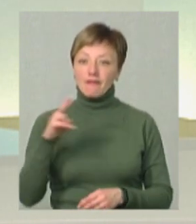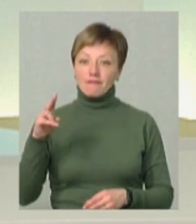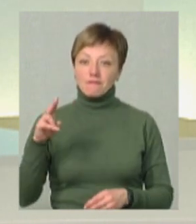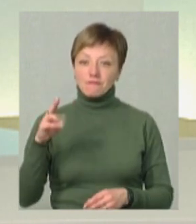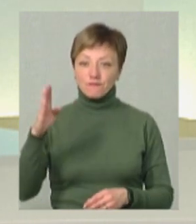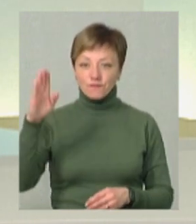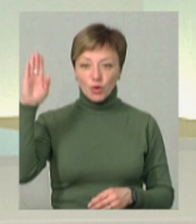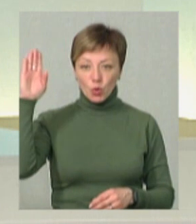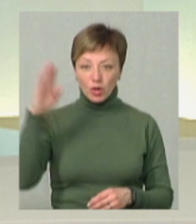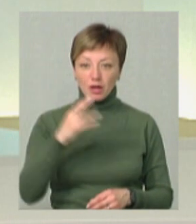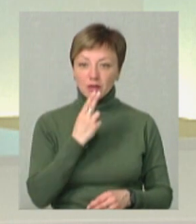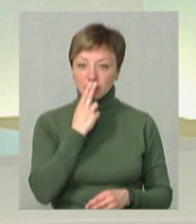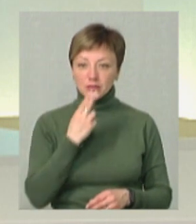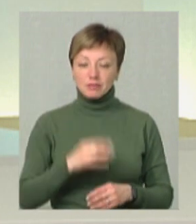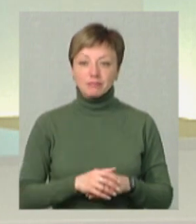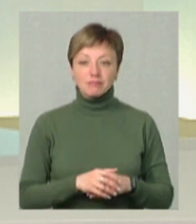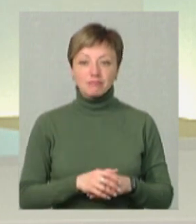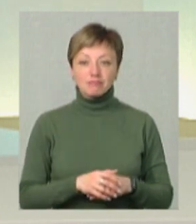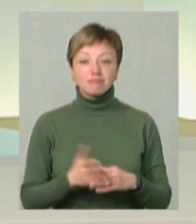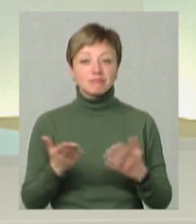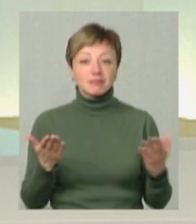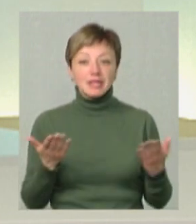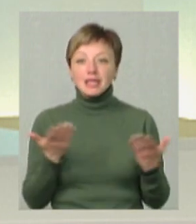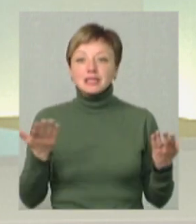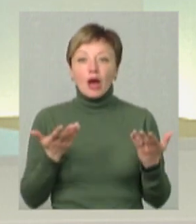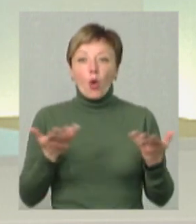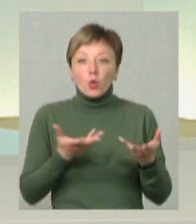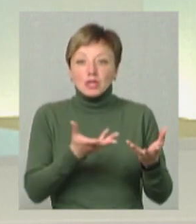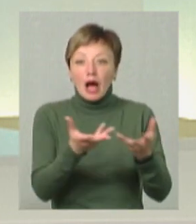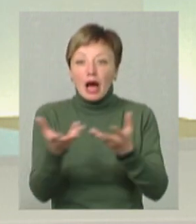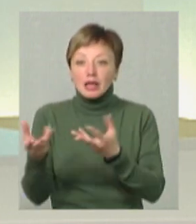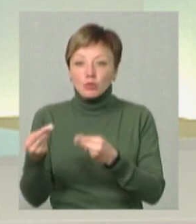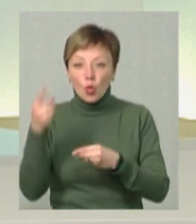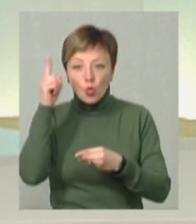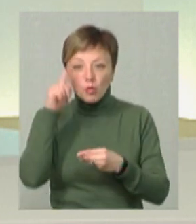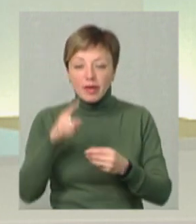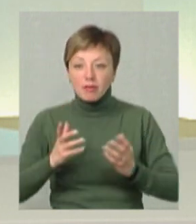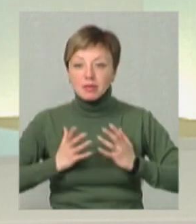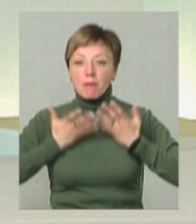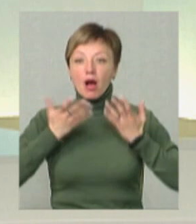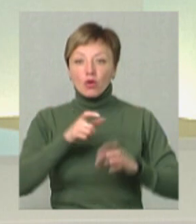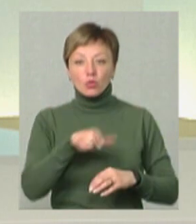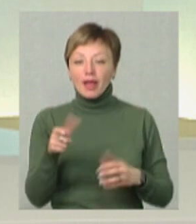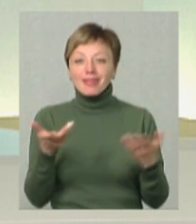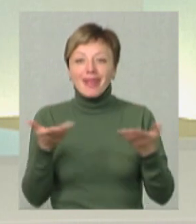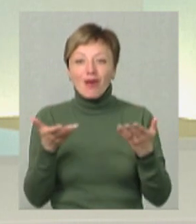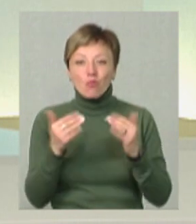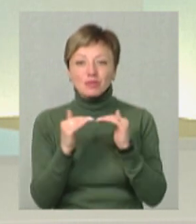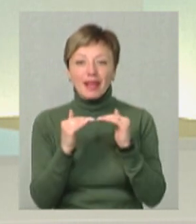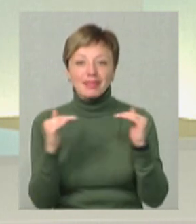капрал, але з якоюсь харизмою і вмінням запалювати людей. І на якомусь